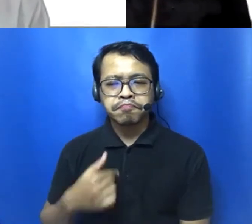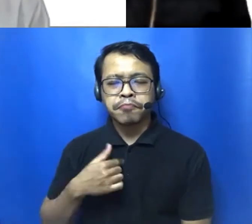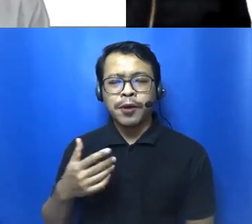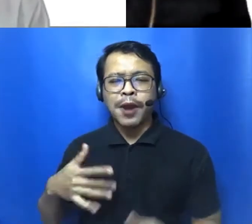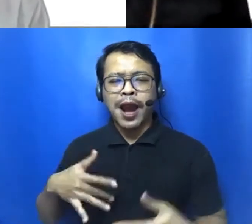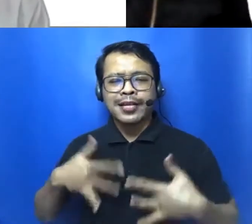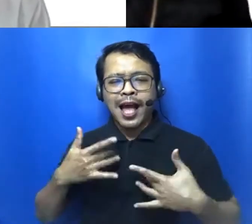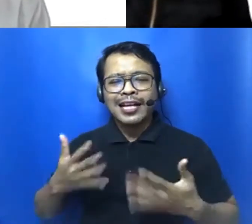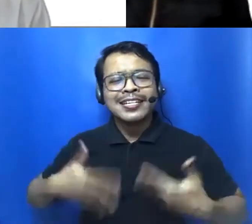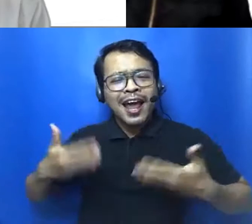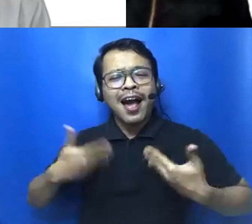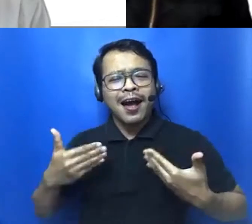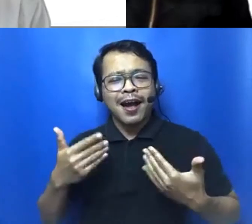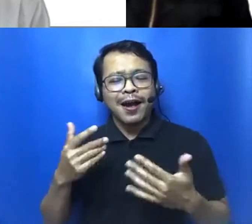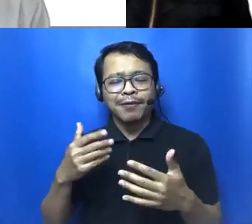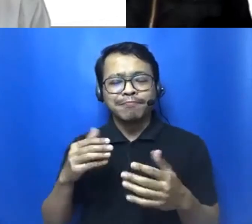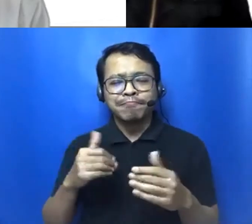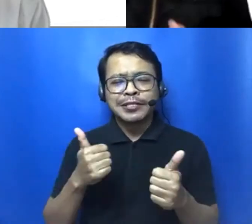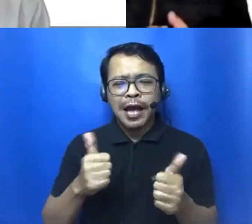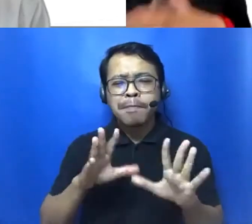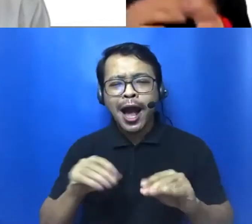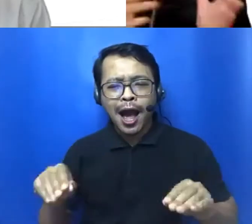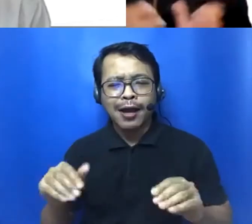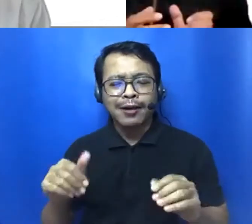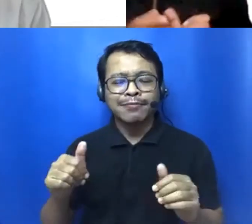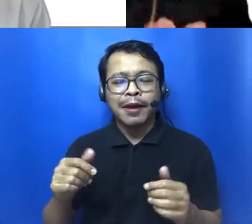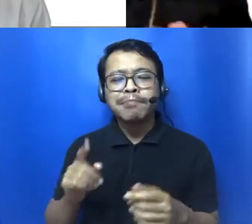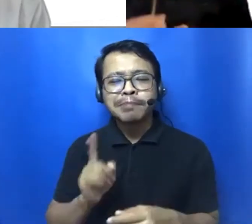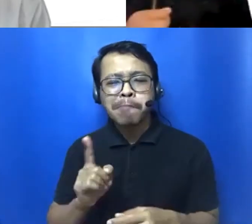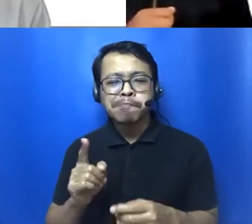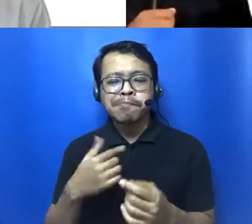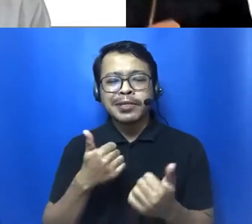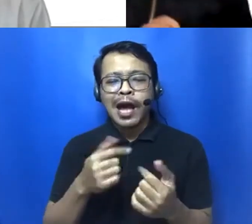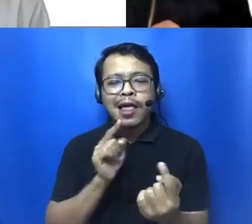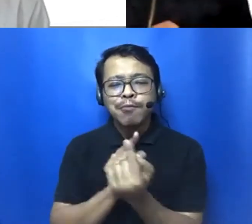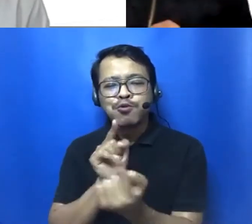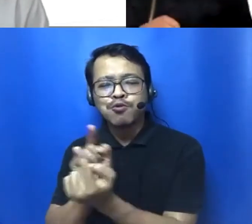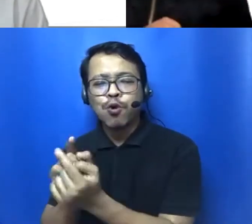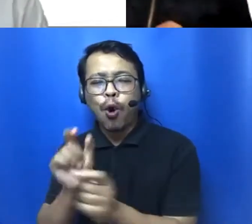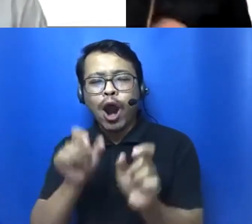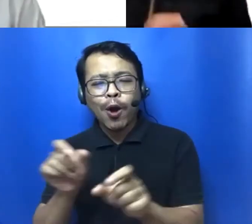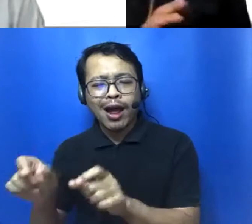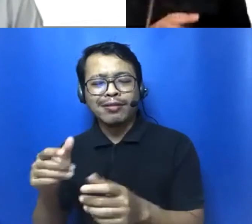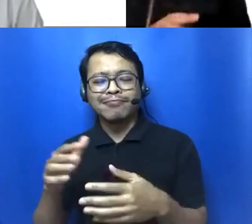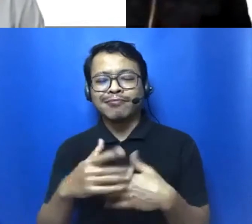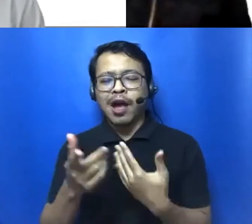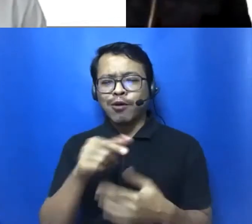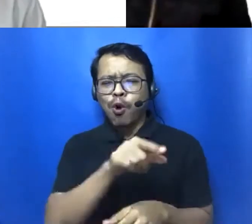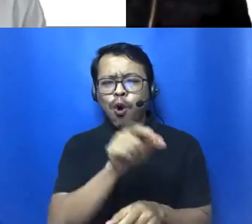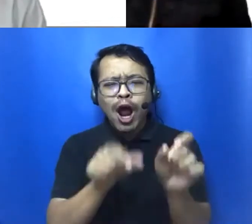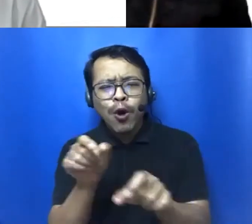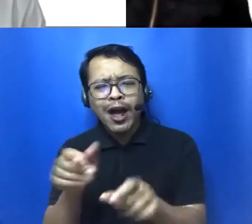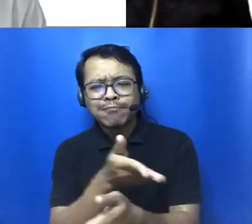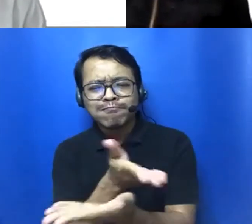senang ikut magang. Saya banyak bertemu orang banyak. Tidak ada yang bersikap tidak baik